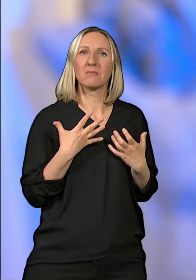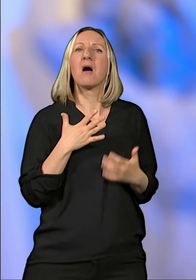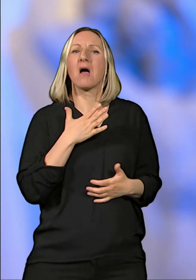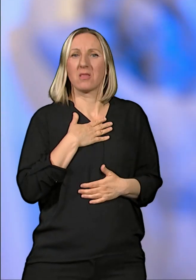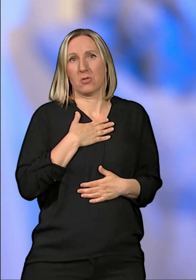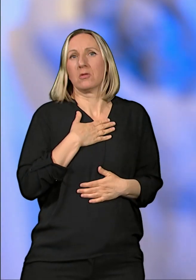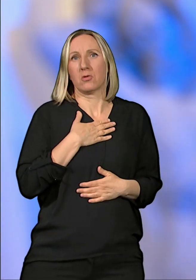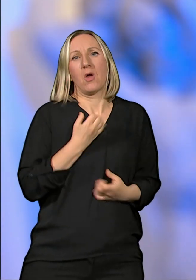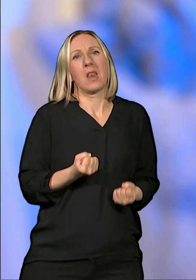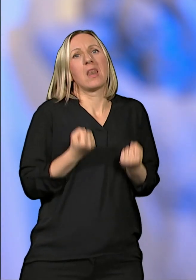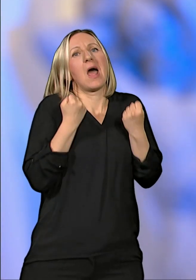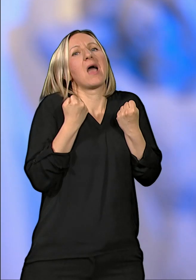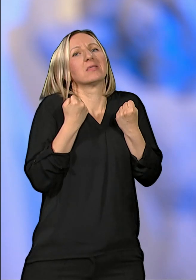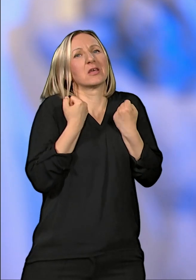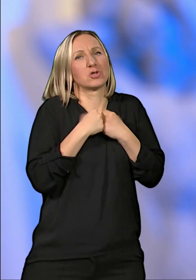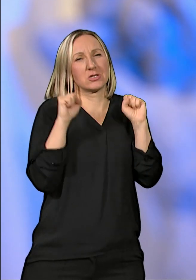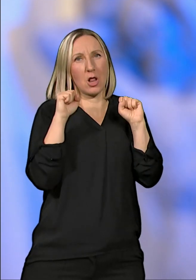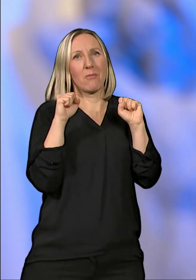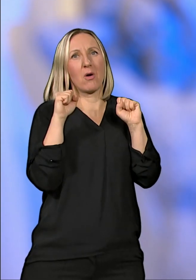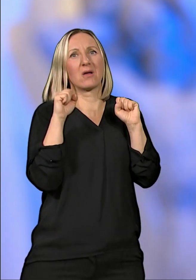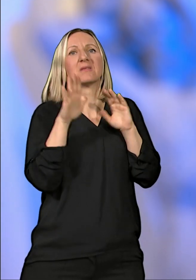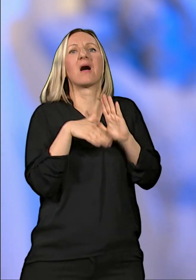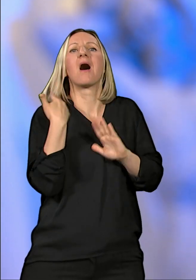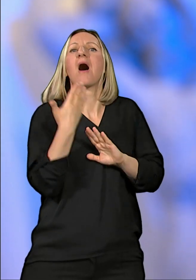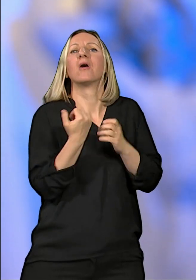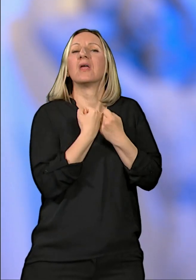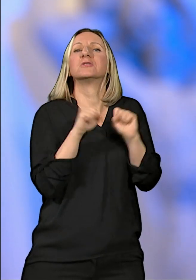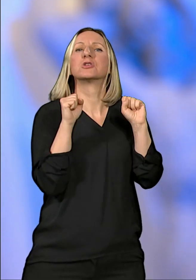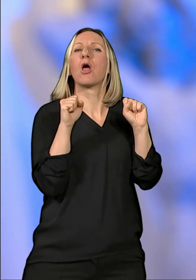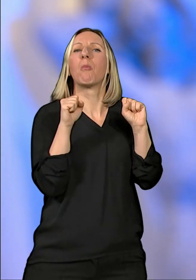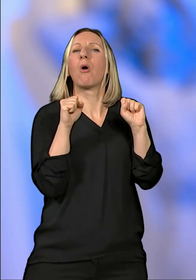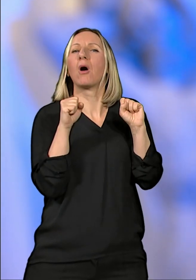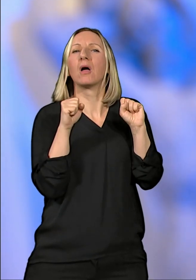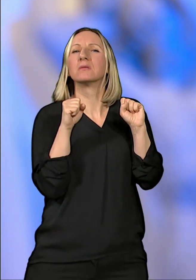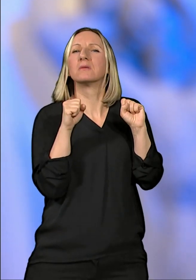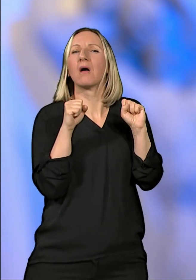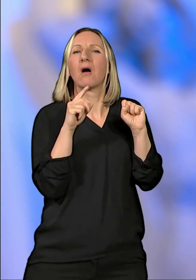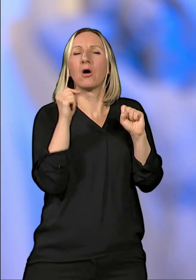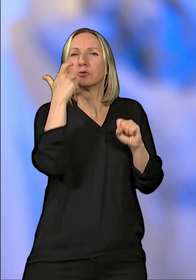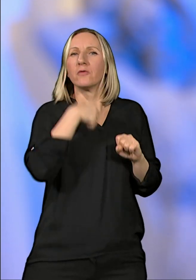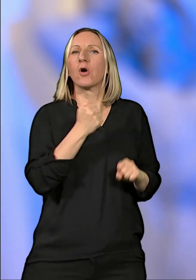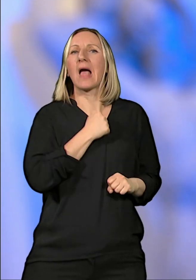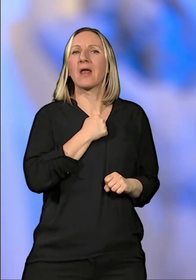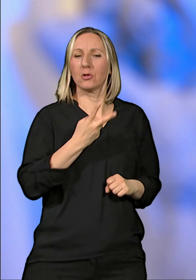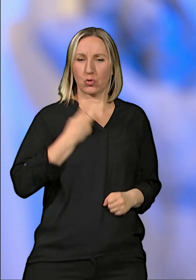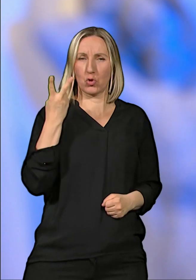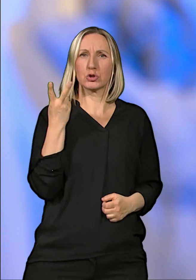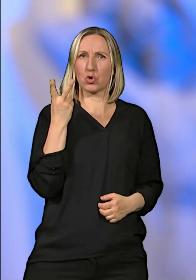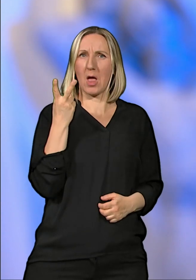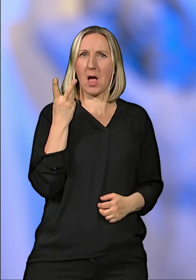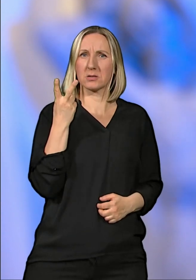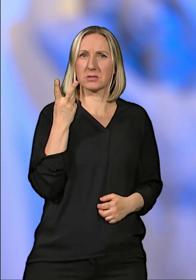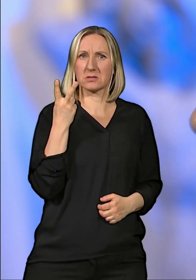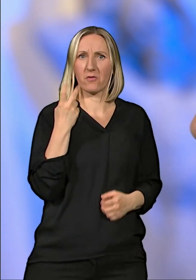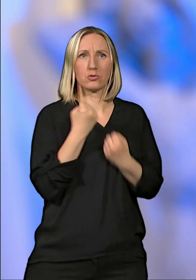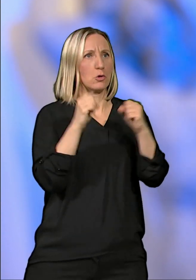je najteža sloboda. Zatim ide sloboda koja čoveku garantuje dostojanstvo. To je sloboda